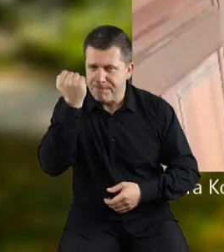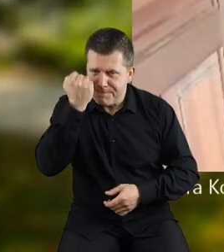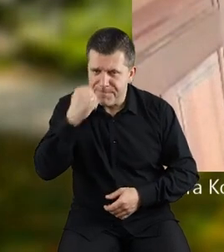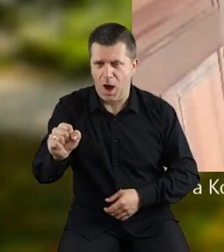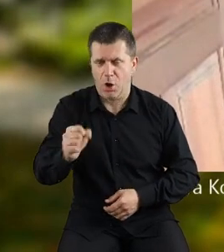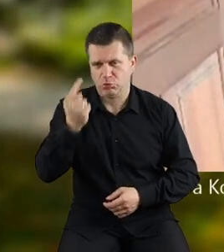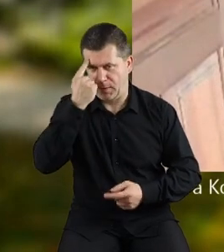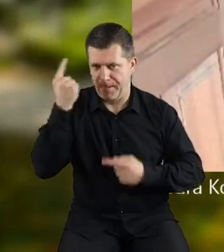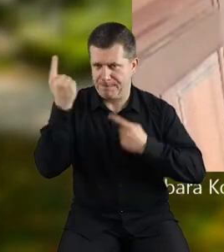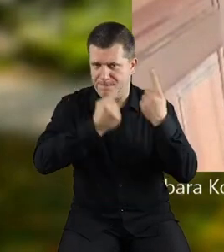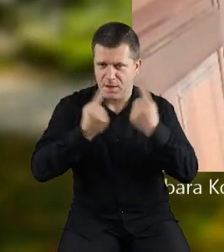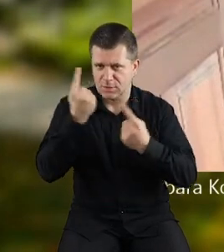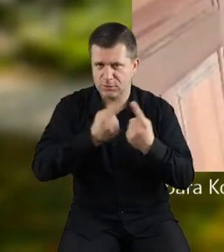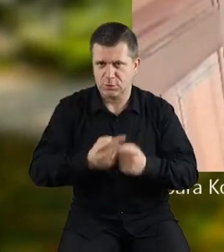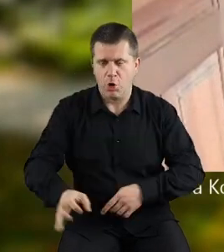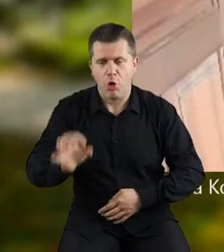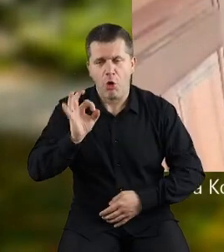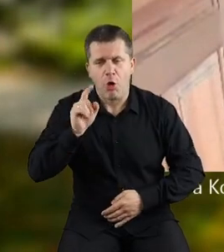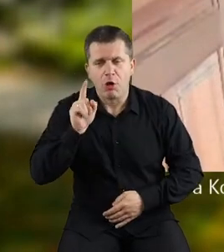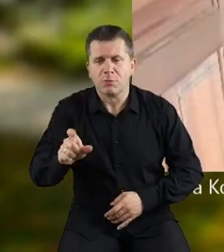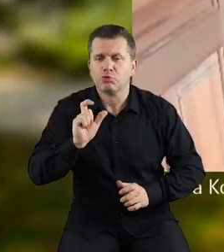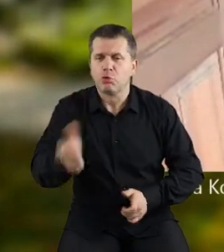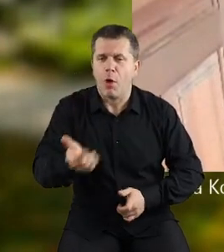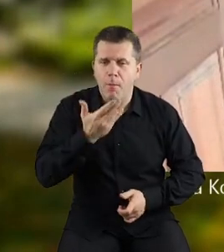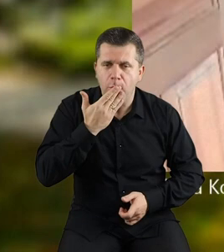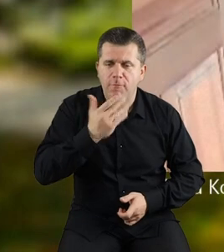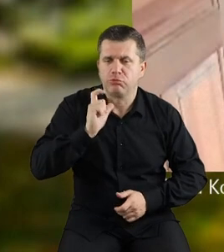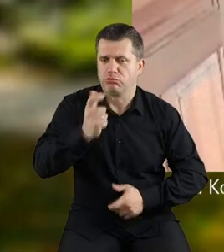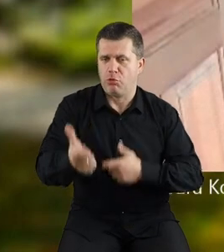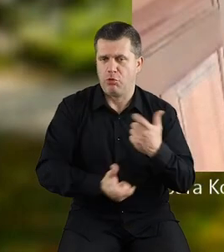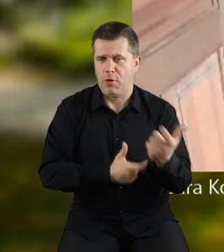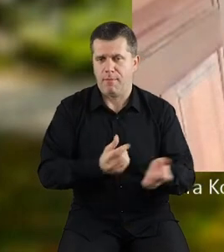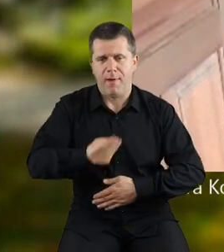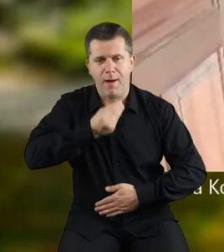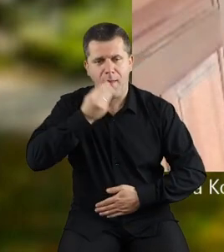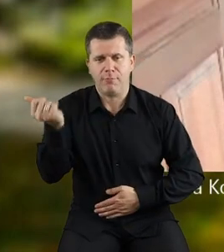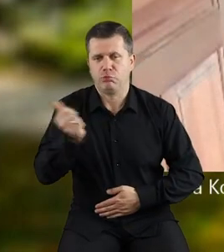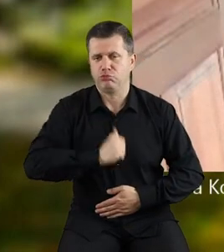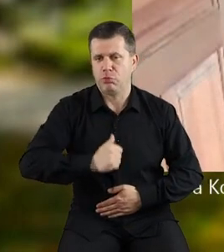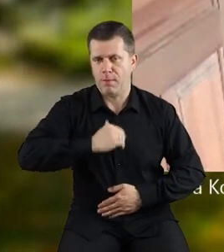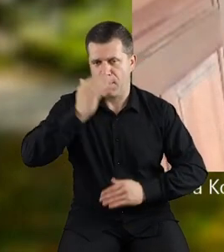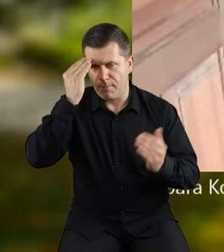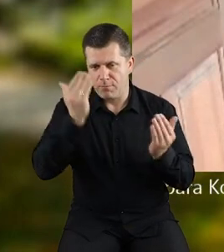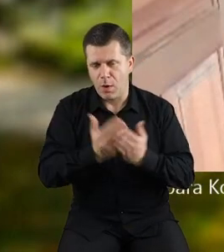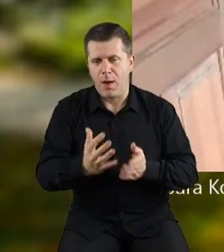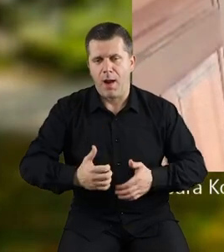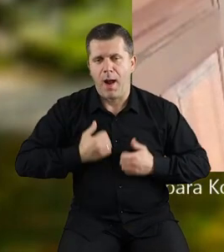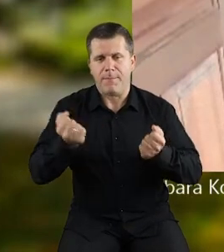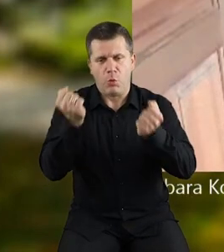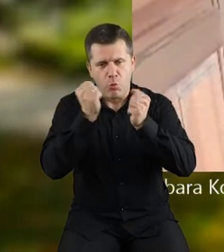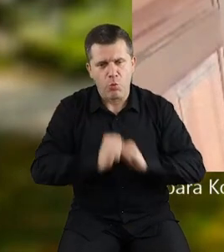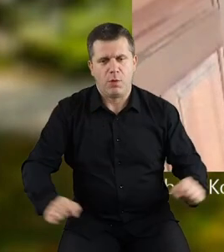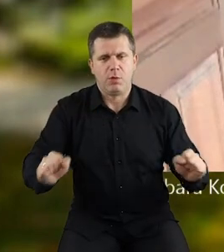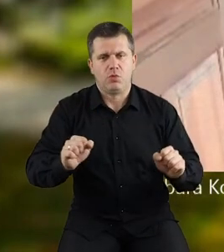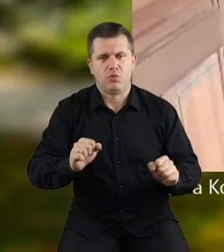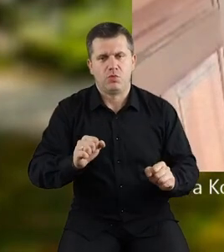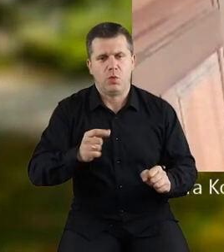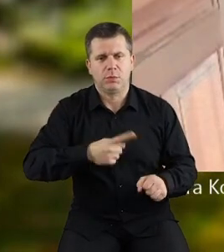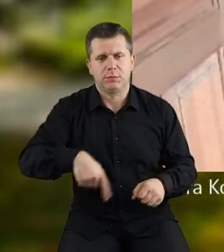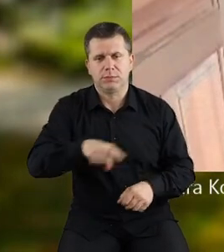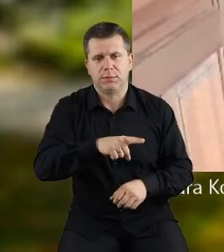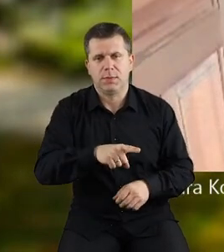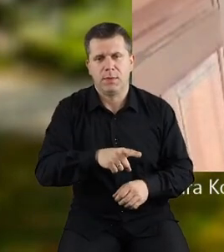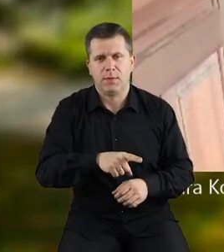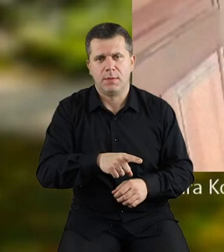jeszcze bardziej myśleć o tym, co się mówi i robi, jeszcze lepiej siebie poznawać, aby uniknąć